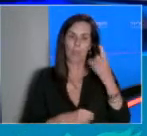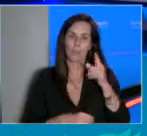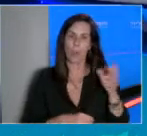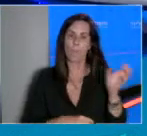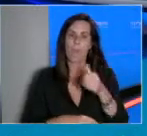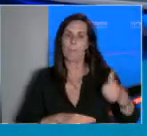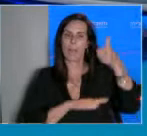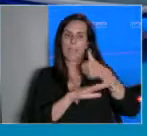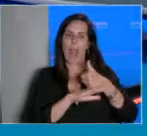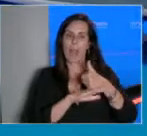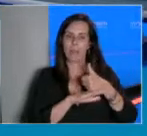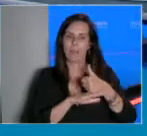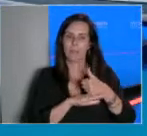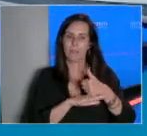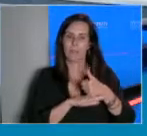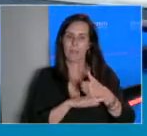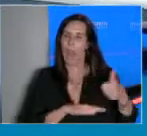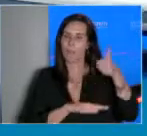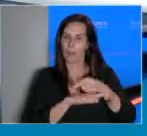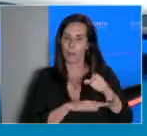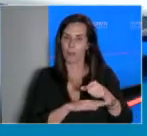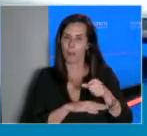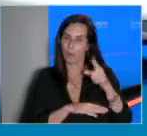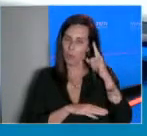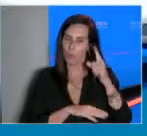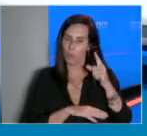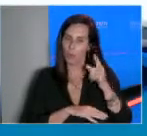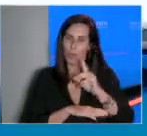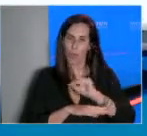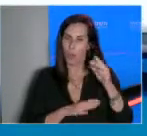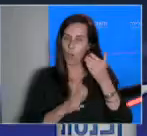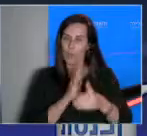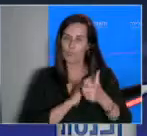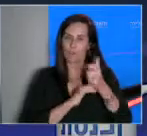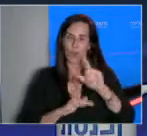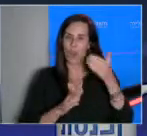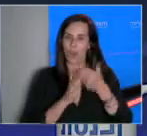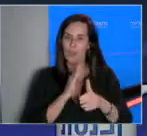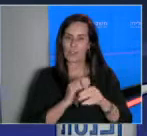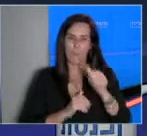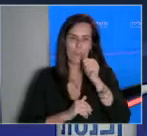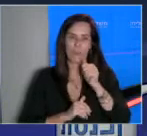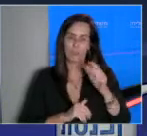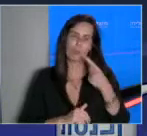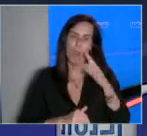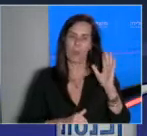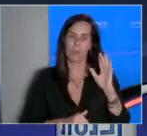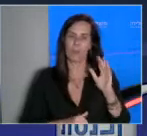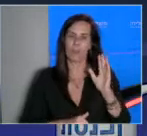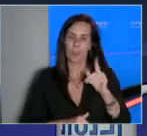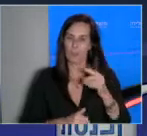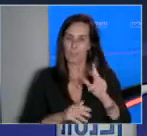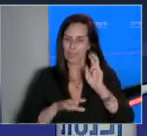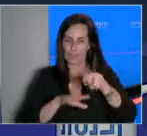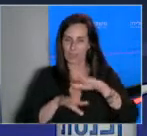הוא מינה מנכ״ל. כן. המנכ״ל הזה, דבר אחד, הוא ידאג, לא יהיו חסרים כדורים ולא יהיו חסרים מימיות. זה מה שהוא אמר. הוא גם לא נכנס